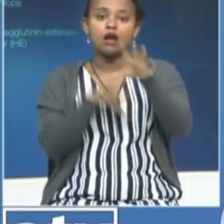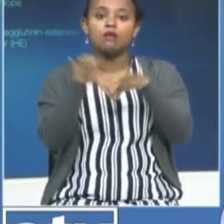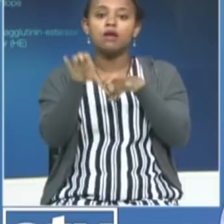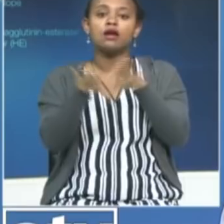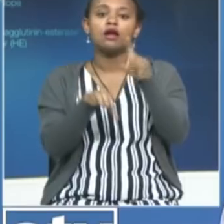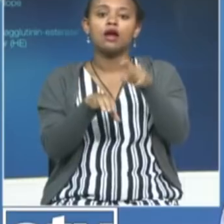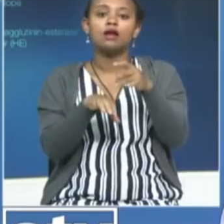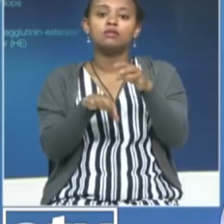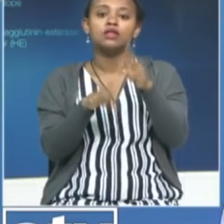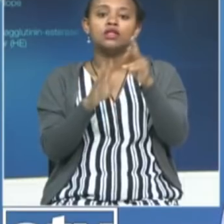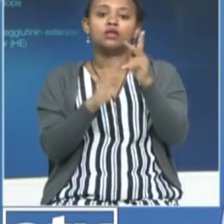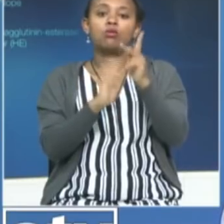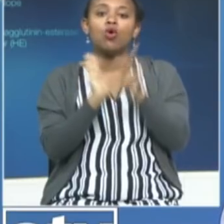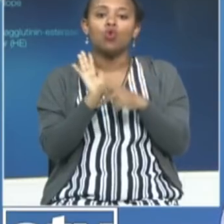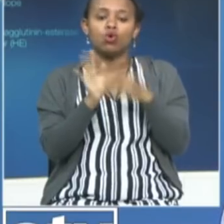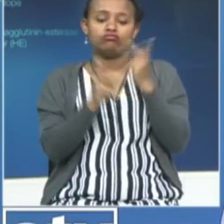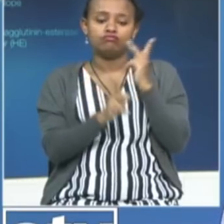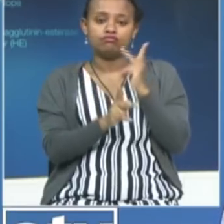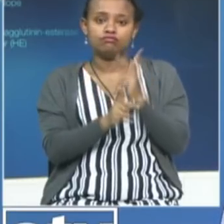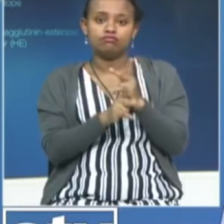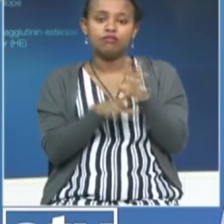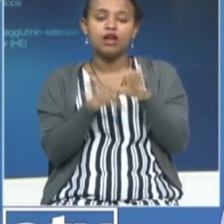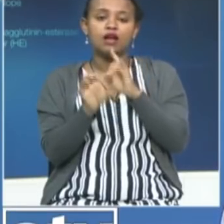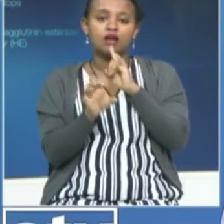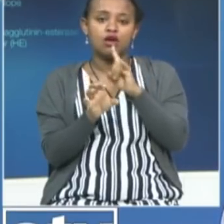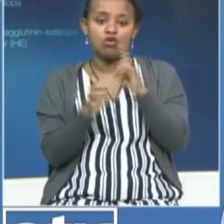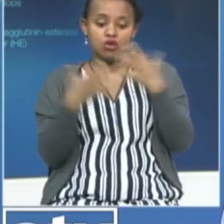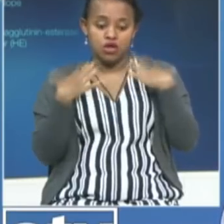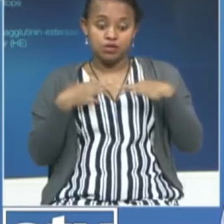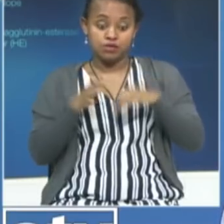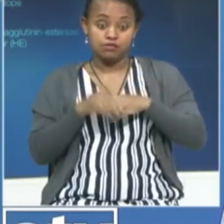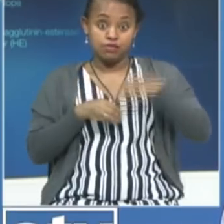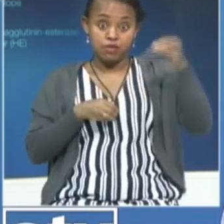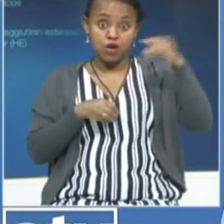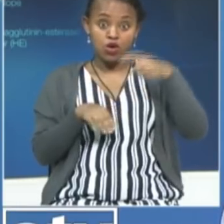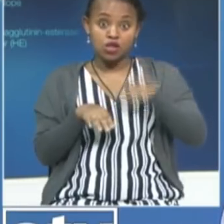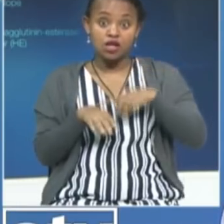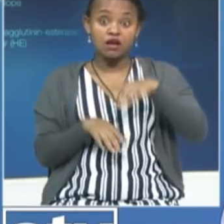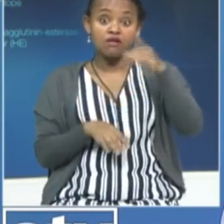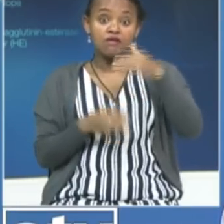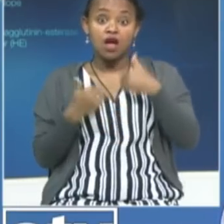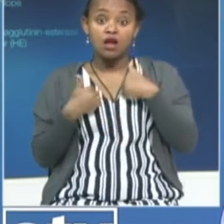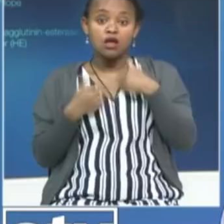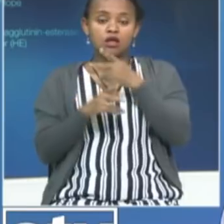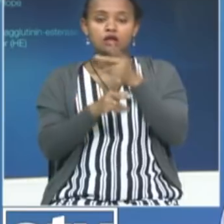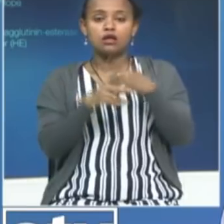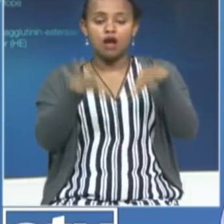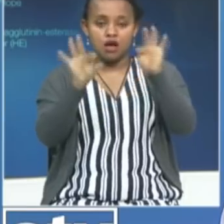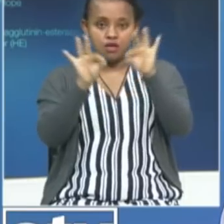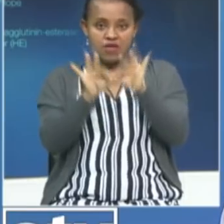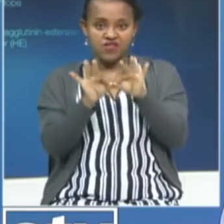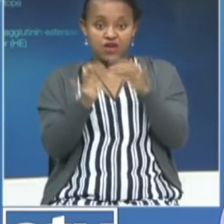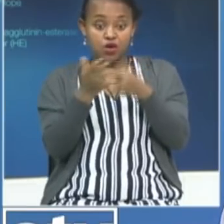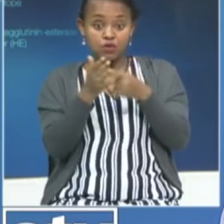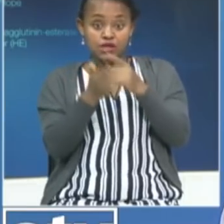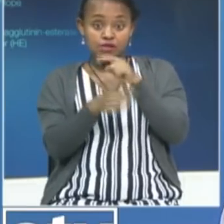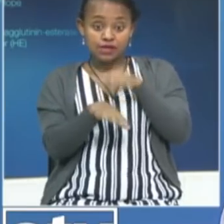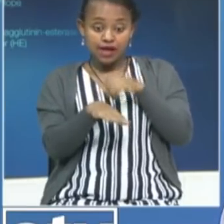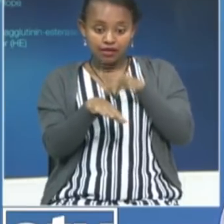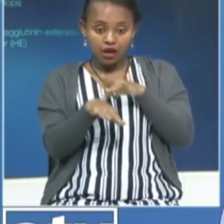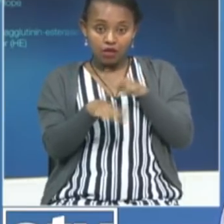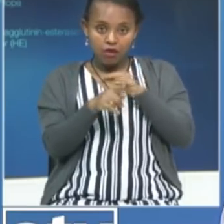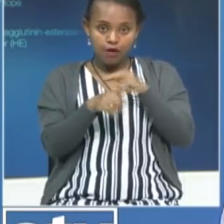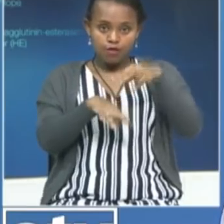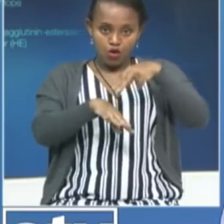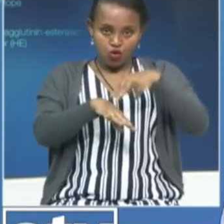ያለብን ፕሮቶኮል ሁሉ ተከትለን የምናረገው ነው። ልብሱን በምናወልቅበት ጊዜ ነው ከፍ ያለ ጥንቃቄ የሚያስፈልገው። በዚህም ሰዓት ላይ ባለሙያ